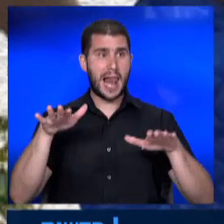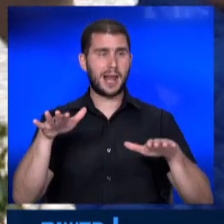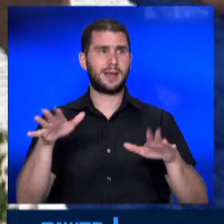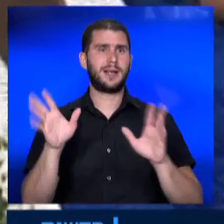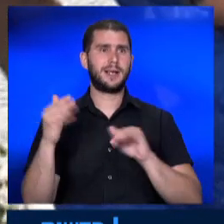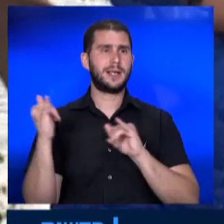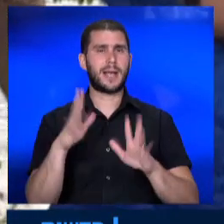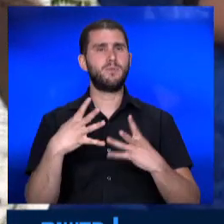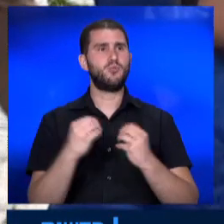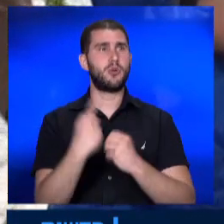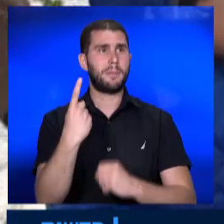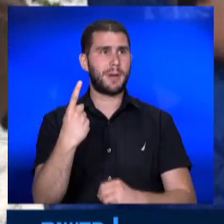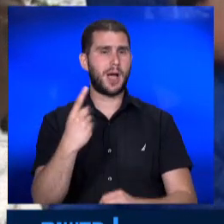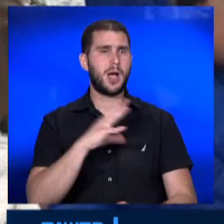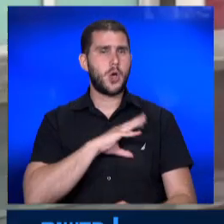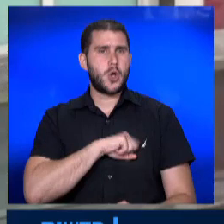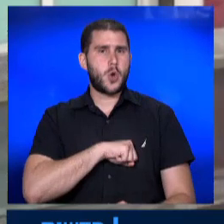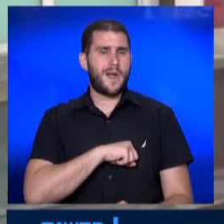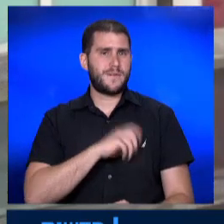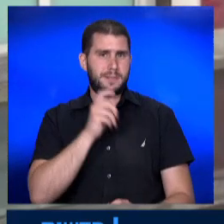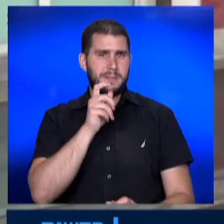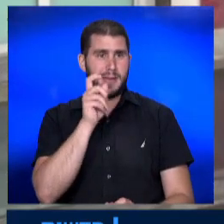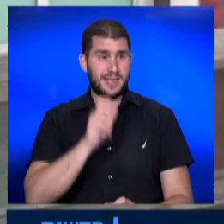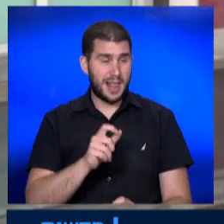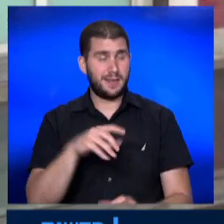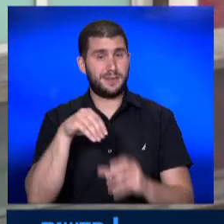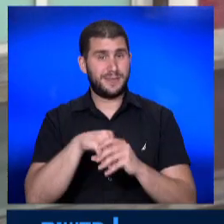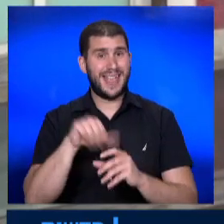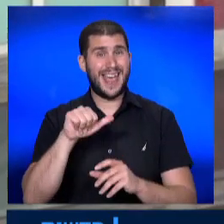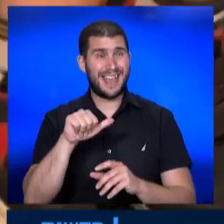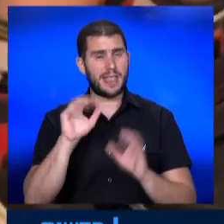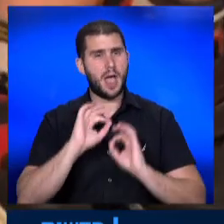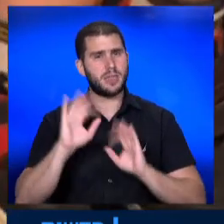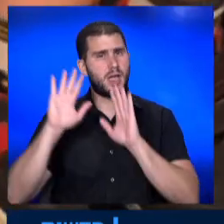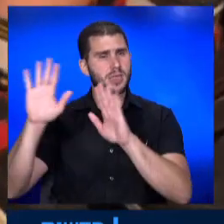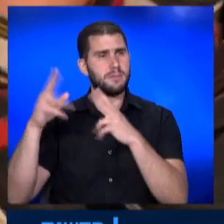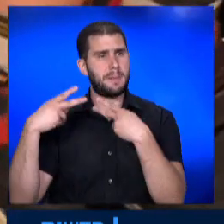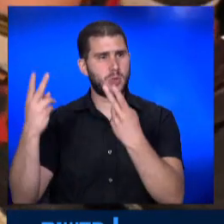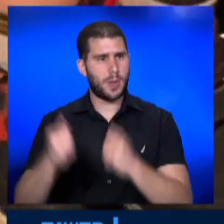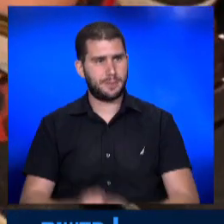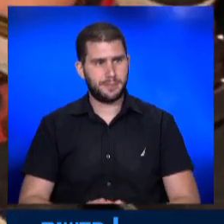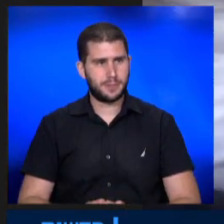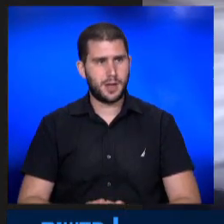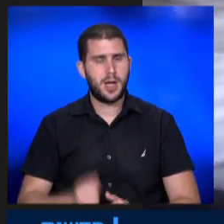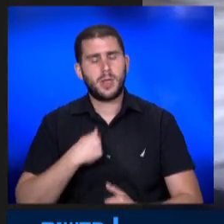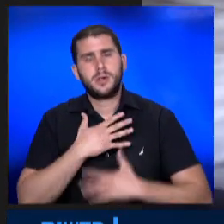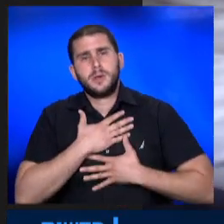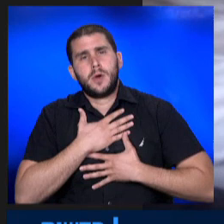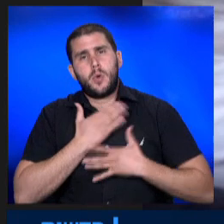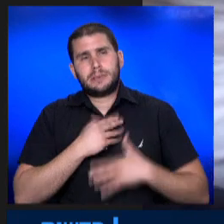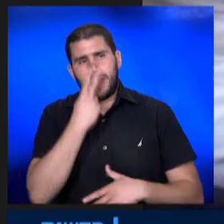את בני המשפחה הכואבים מאיטליה, ואיתן עדיין בבית החולים. אנחנו מתים כבר לראות